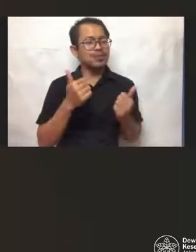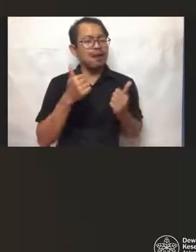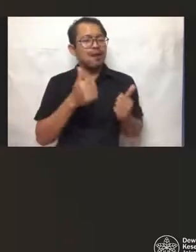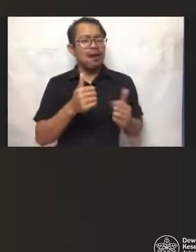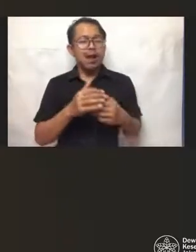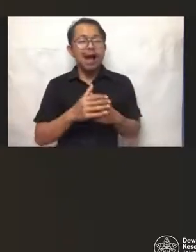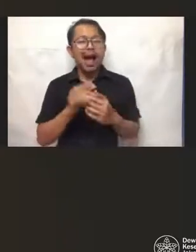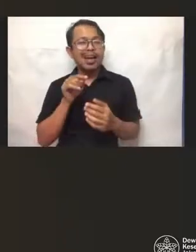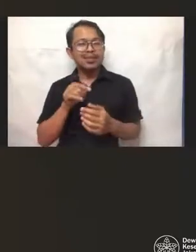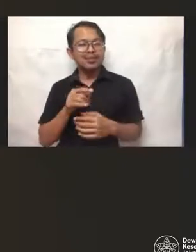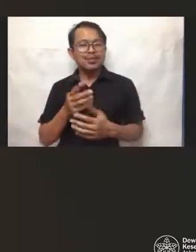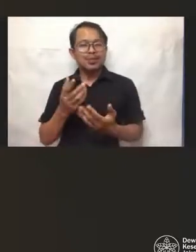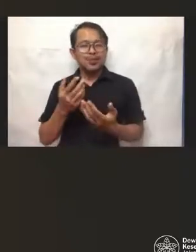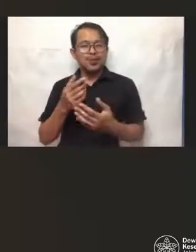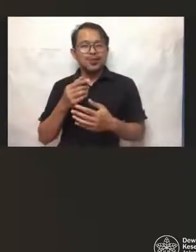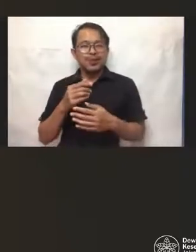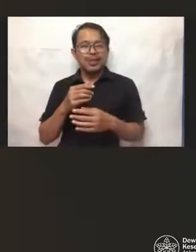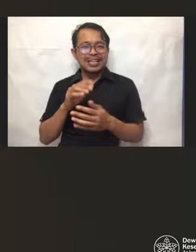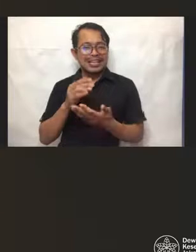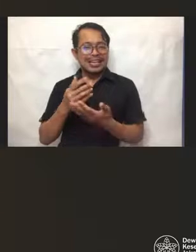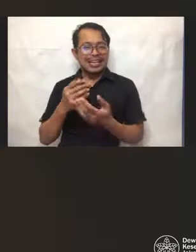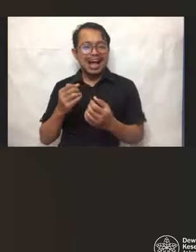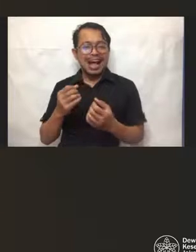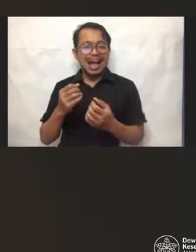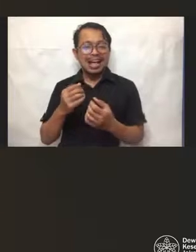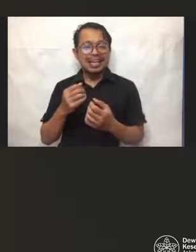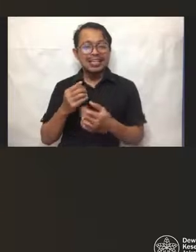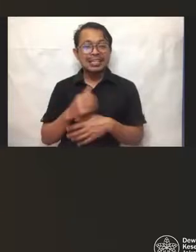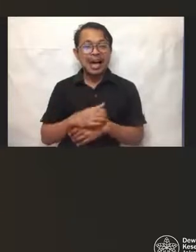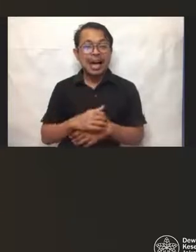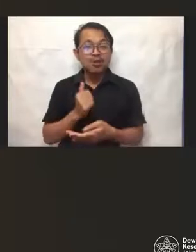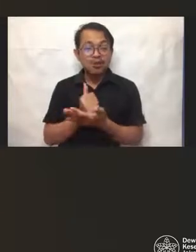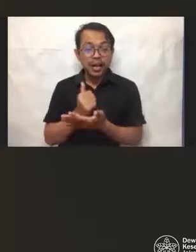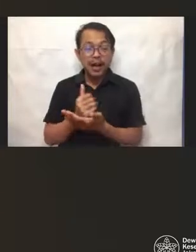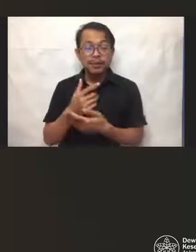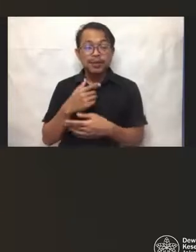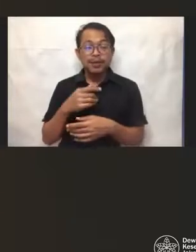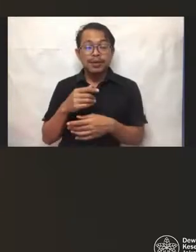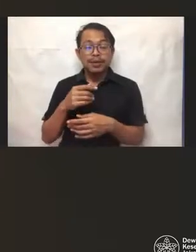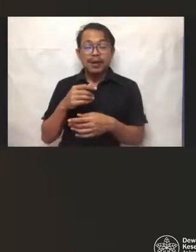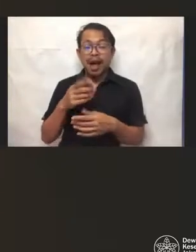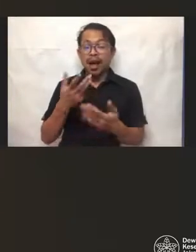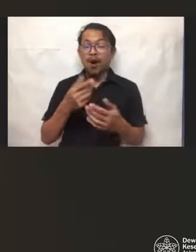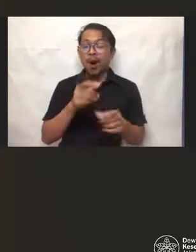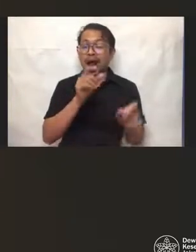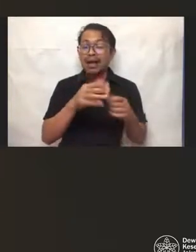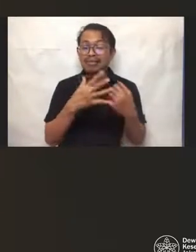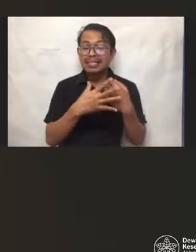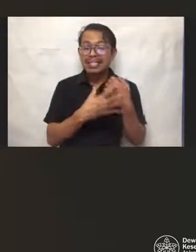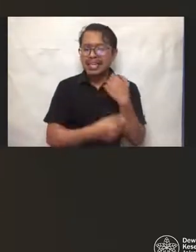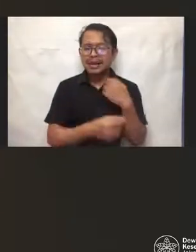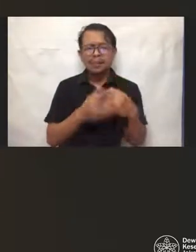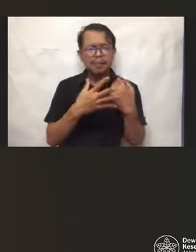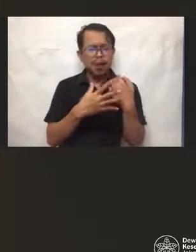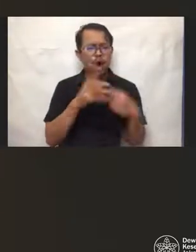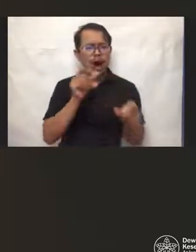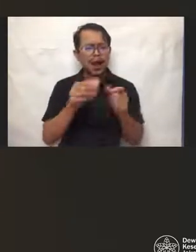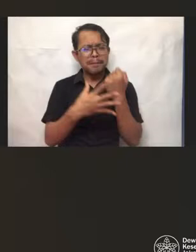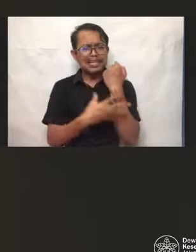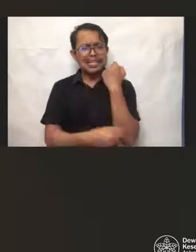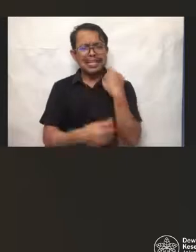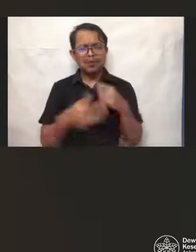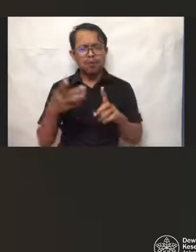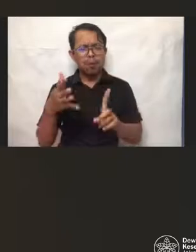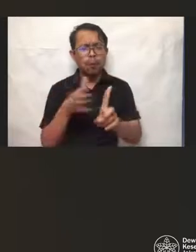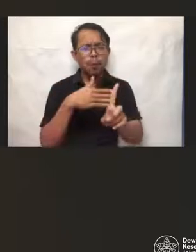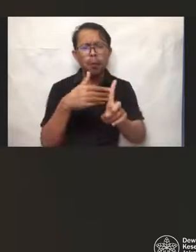itu adalah kadal fakru ayakuna kufra, bahwa kefakiran, ya kemiskinan itu sangat mudah mendorong